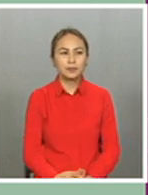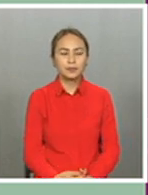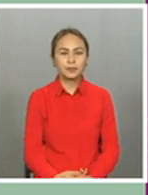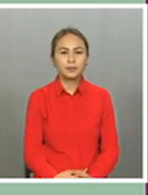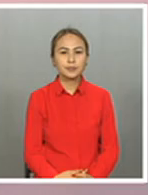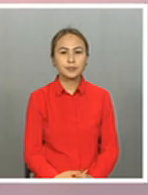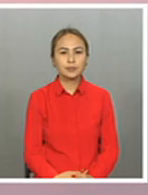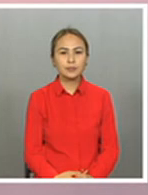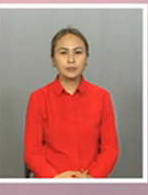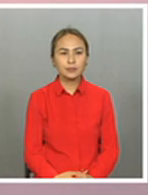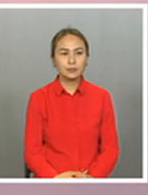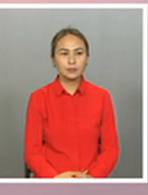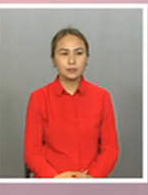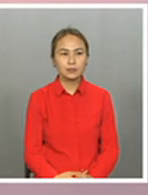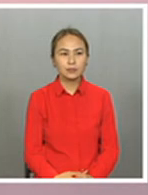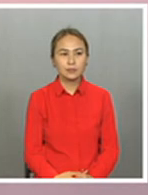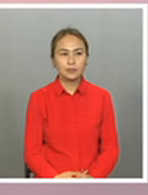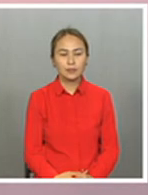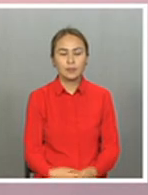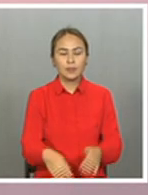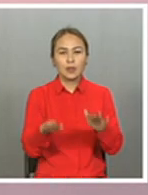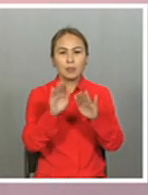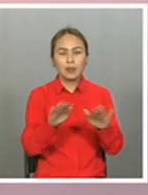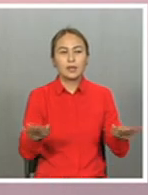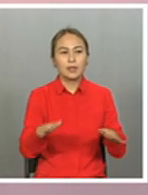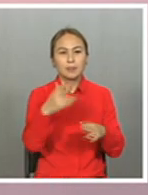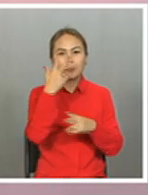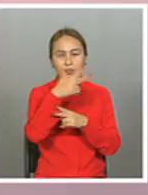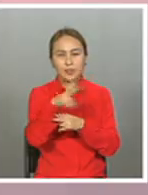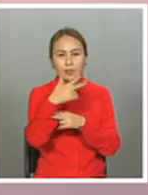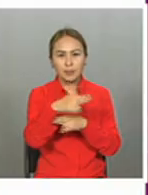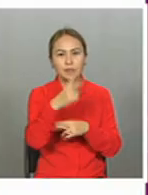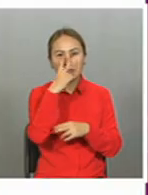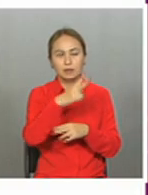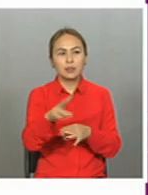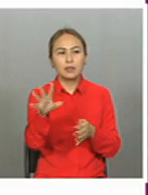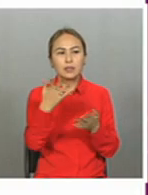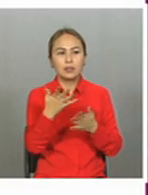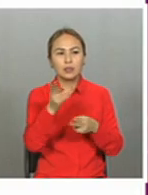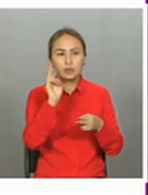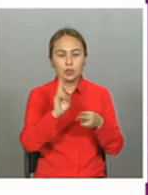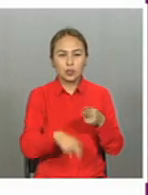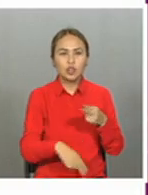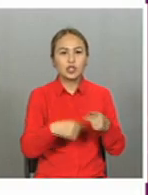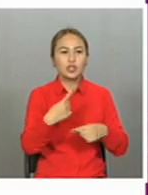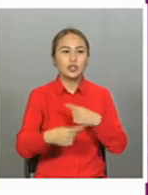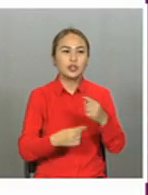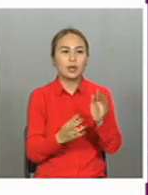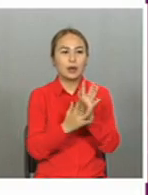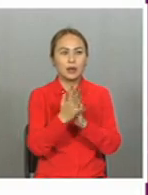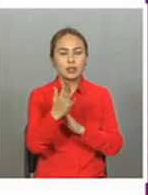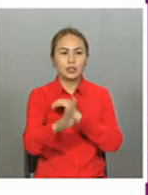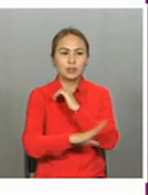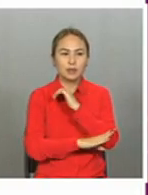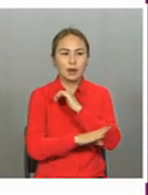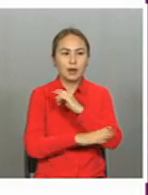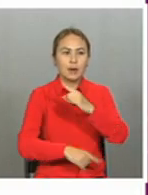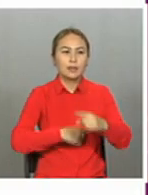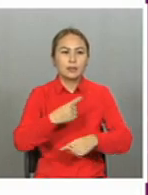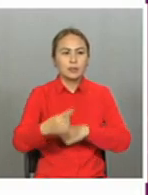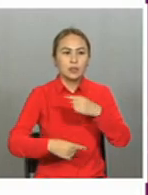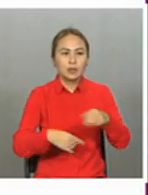ата. Балалар, бейне материалды тамашалап болсақ, шежіре ағашына ата-баба